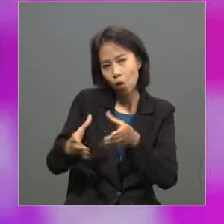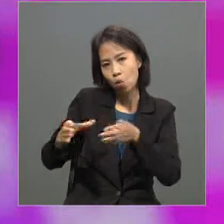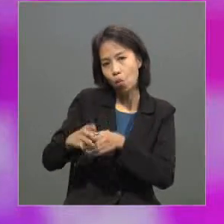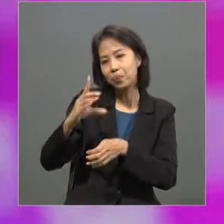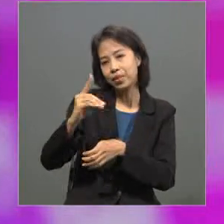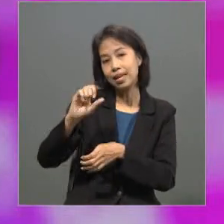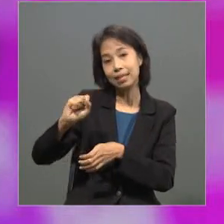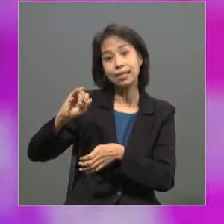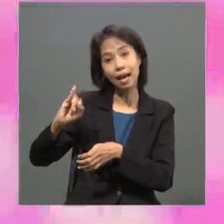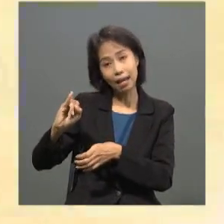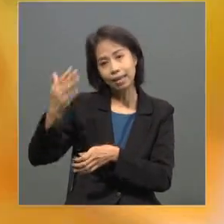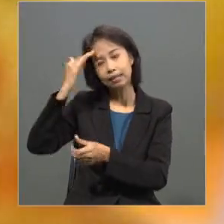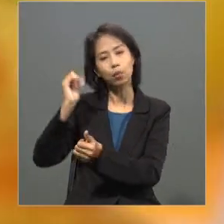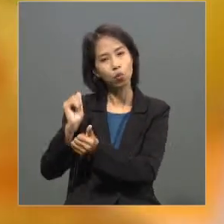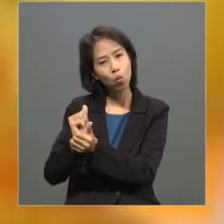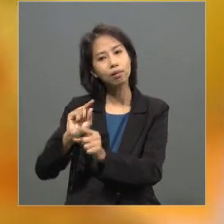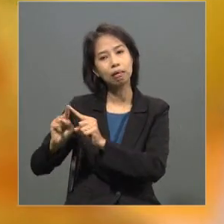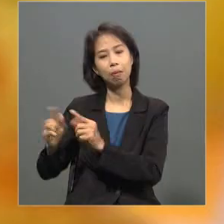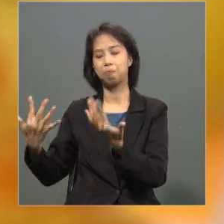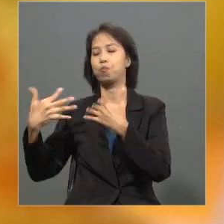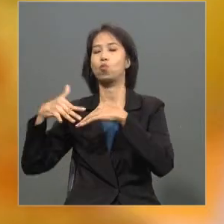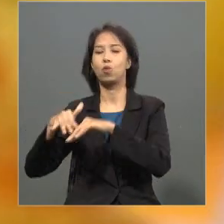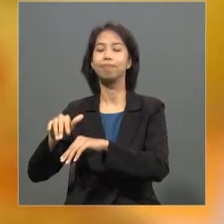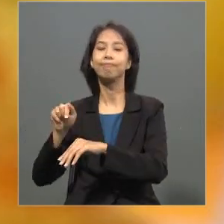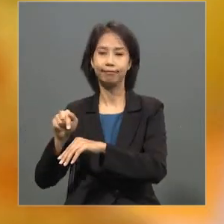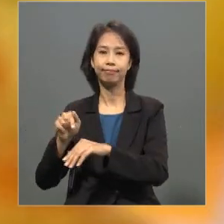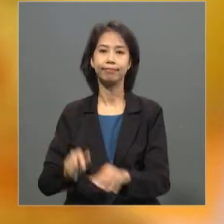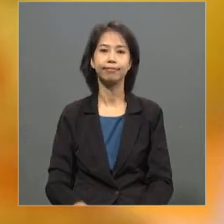ปปงและสำนักงานตำรวจแห่งชาติต่อไป